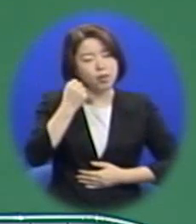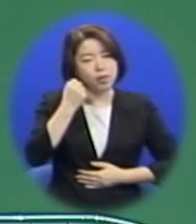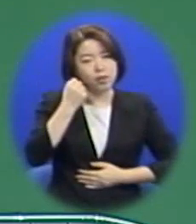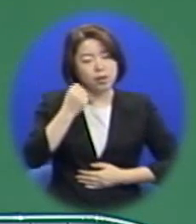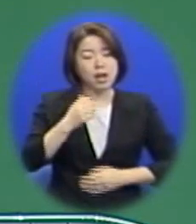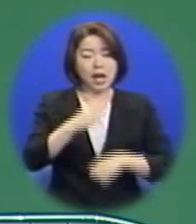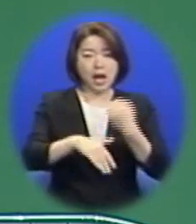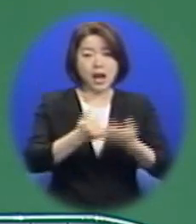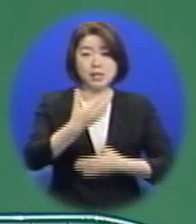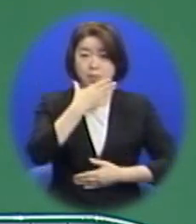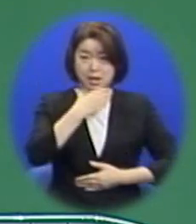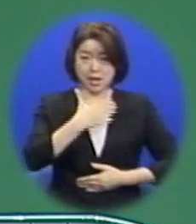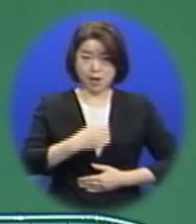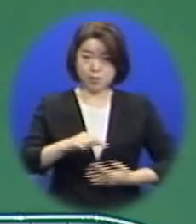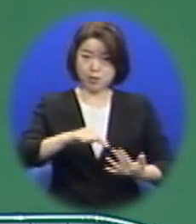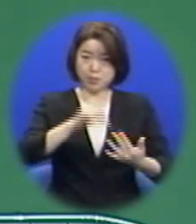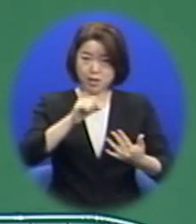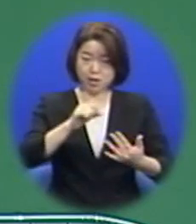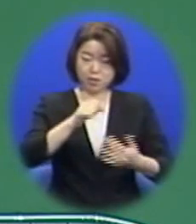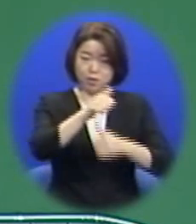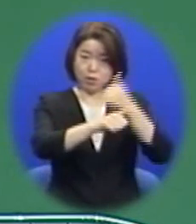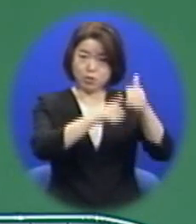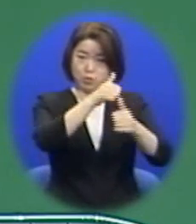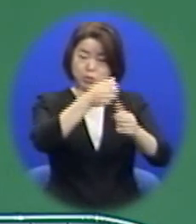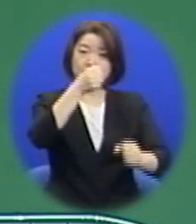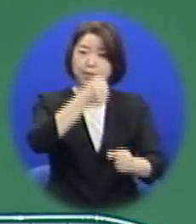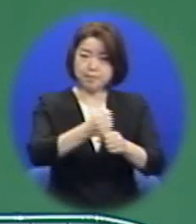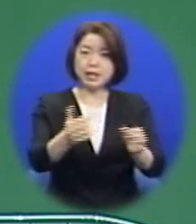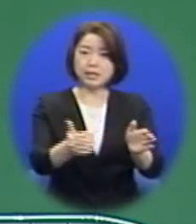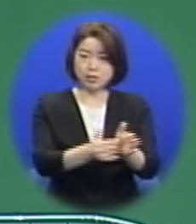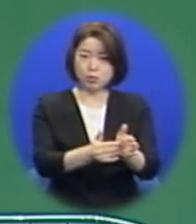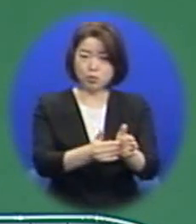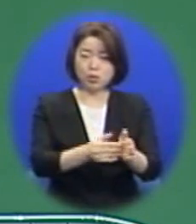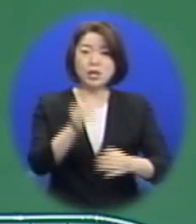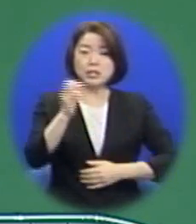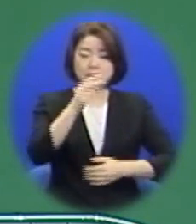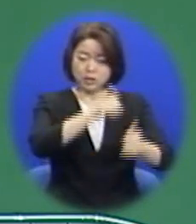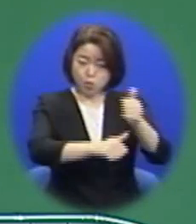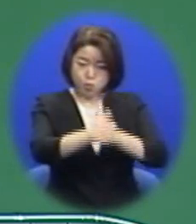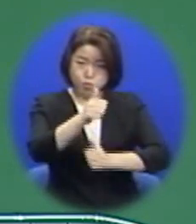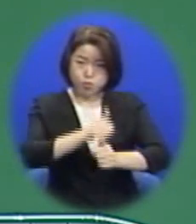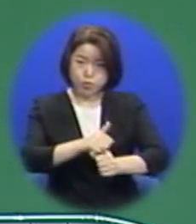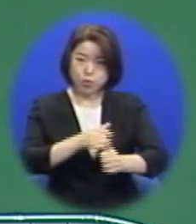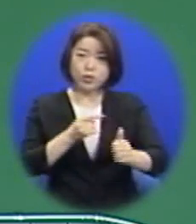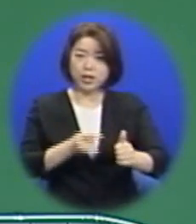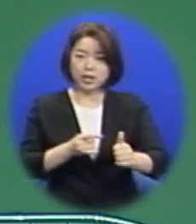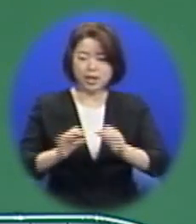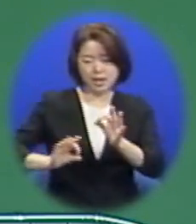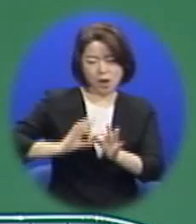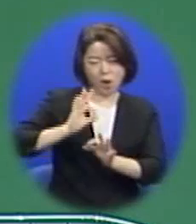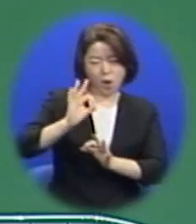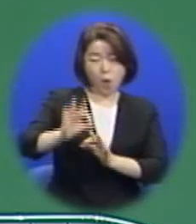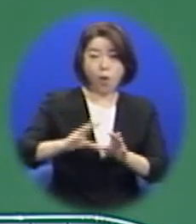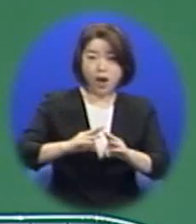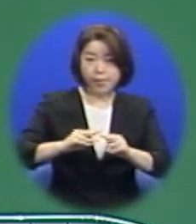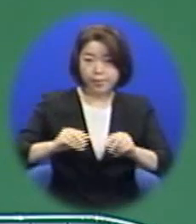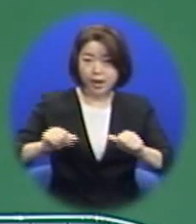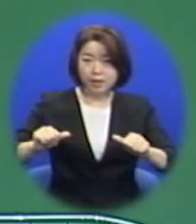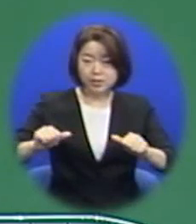아브라함을 택하셔서 조상으로 삼으시고 그리고 그 후손들에게 영원한 땅을